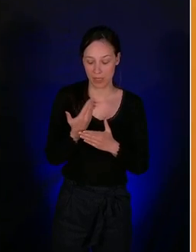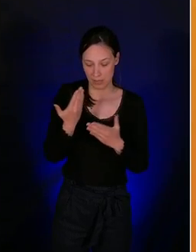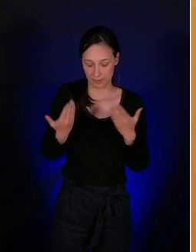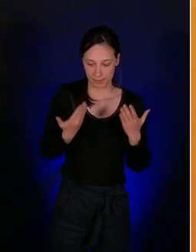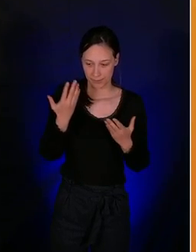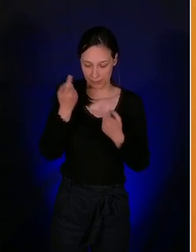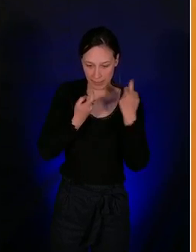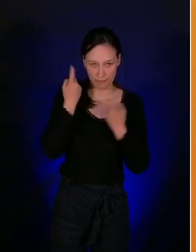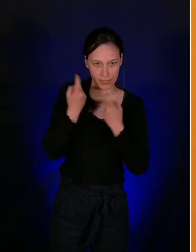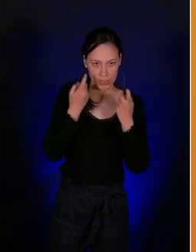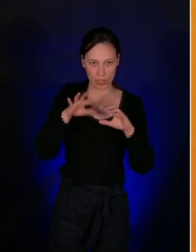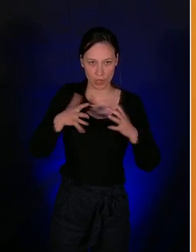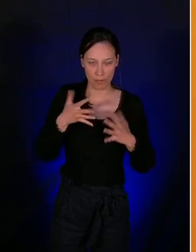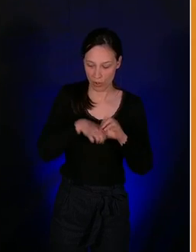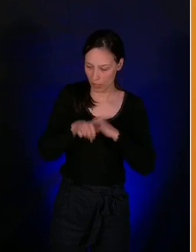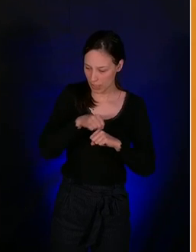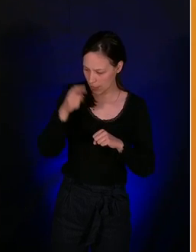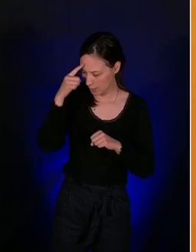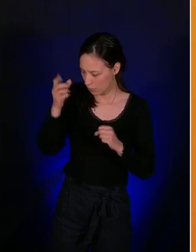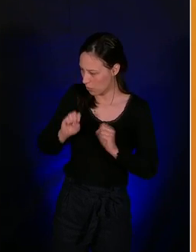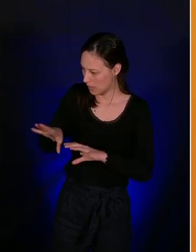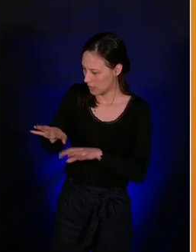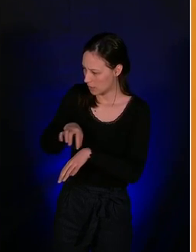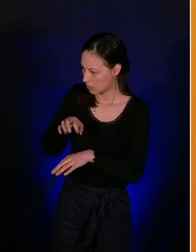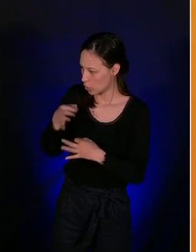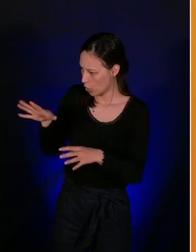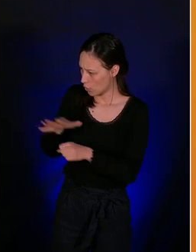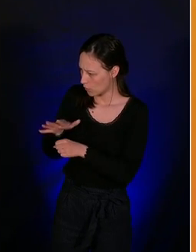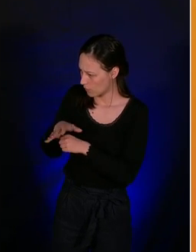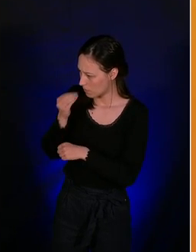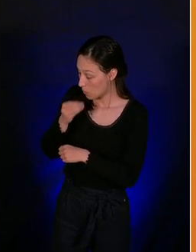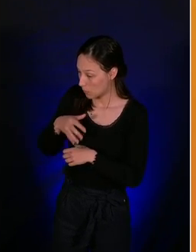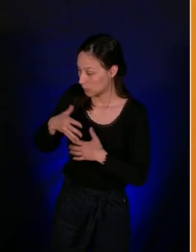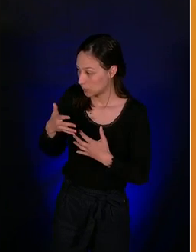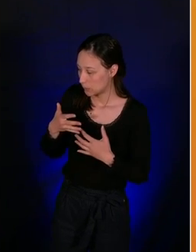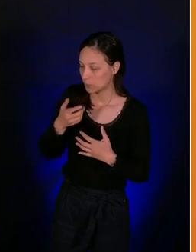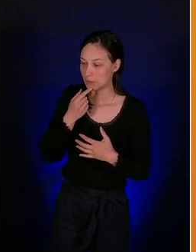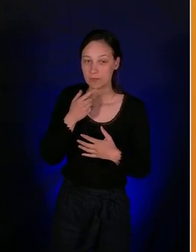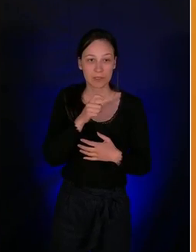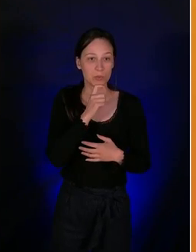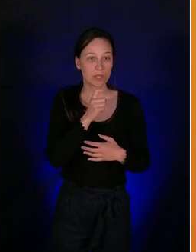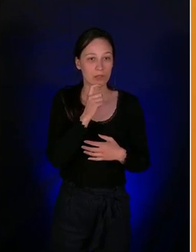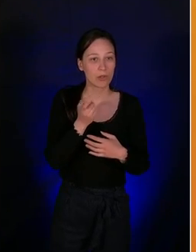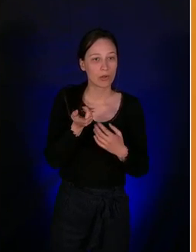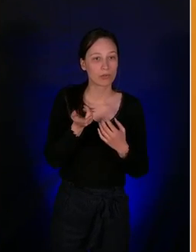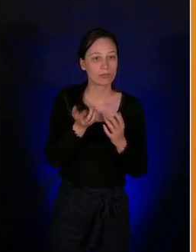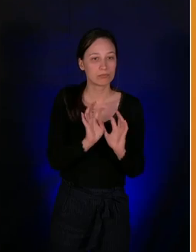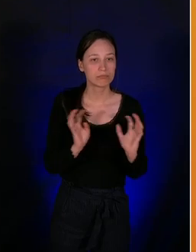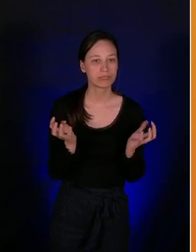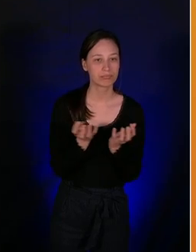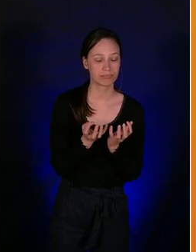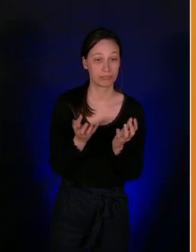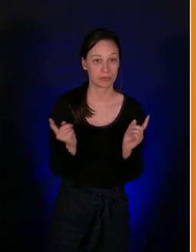pour laisser un maximum de temps pour les délégués. Donc il y a une table ronde tout à l'heure qui va être réduite à 15 minutes au lieu d'une demi-heure pour pouvoir gagner un peu de